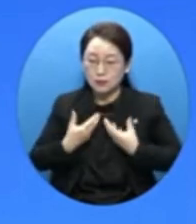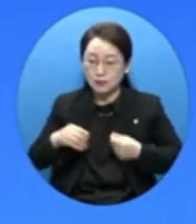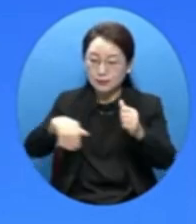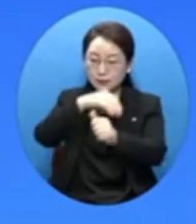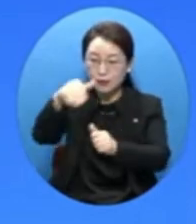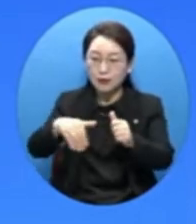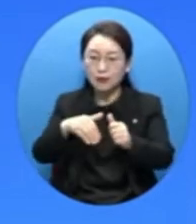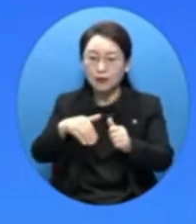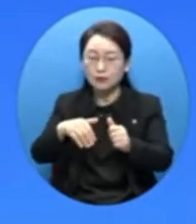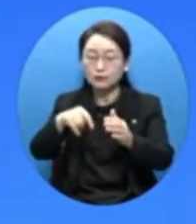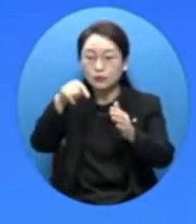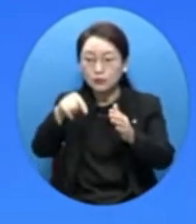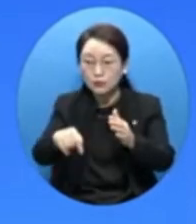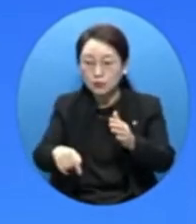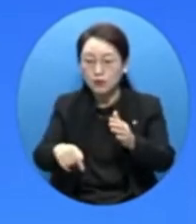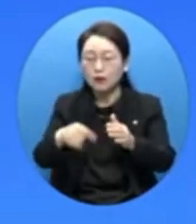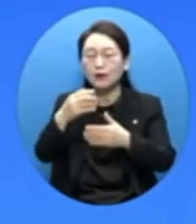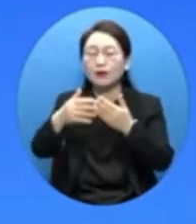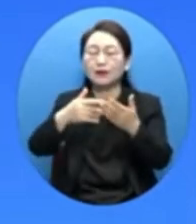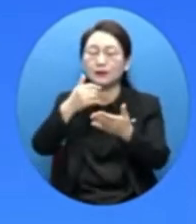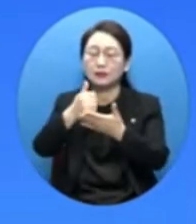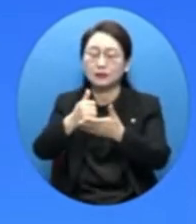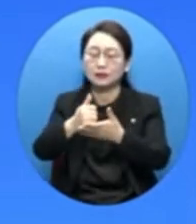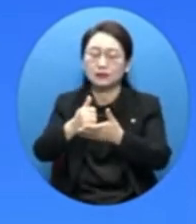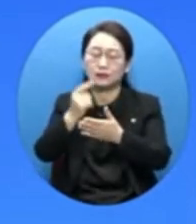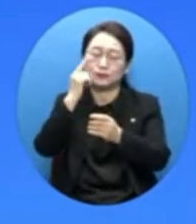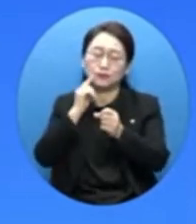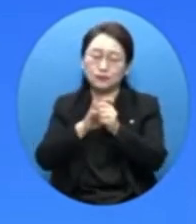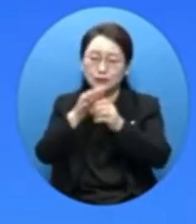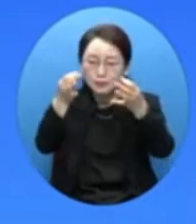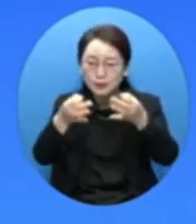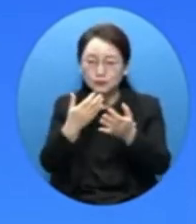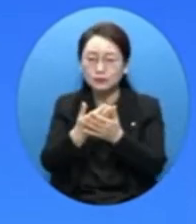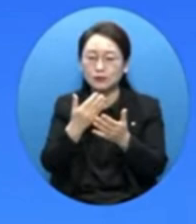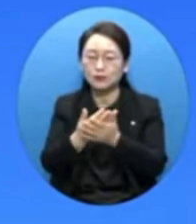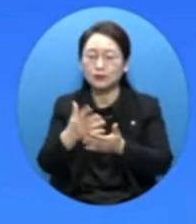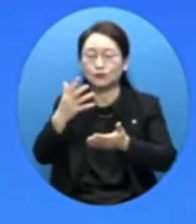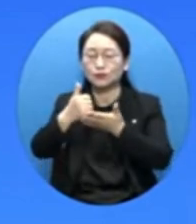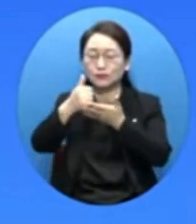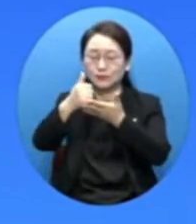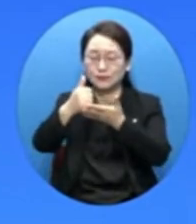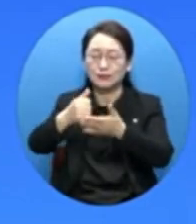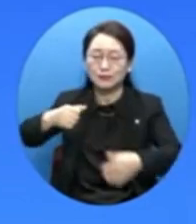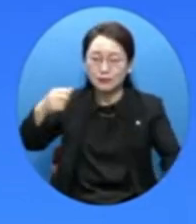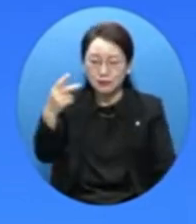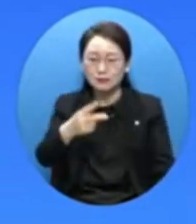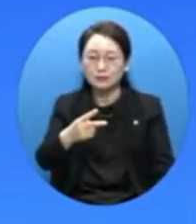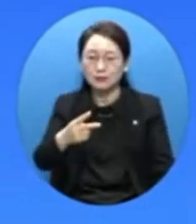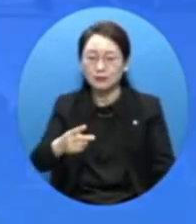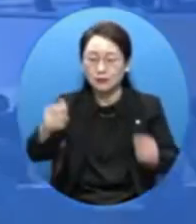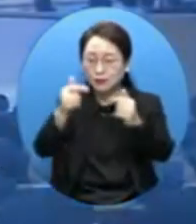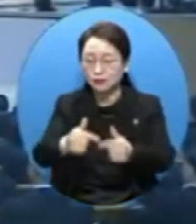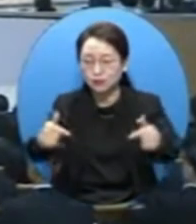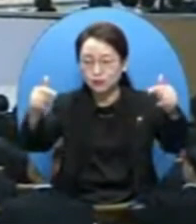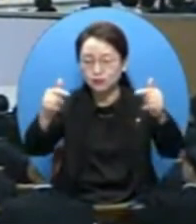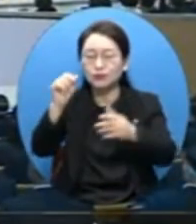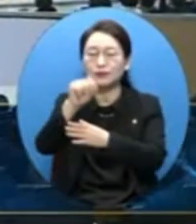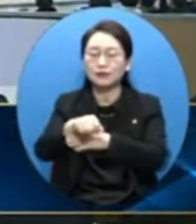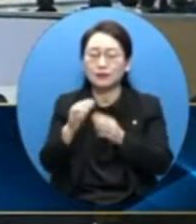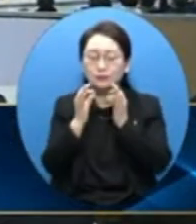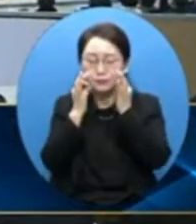하나님의 긍휼을 호소하며 주님 다시금 저에게 부흥을 허락해달라고